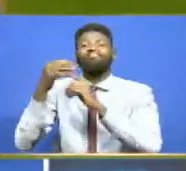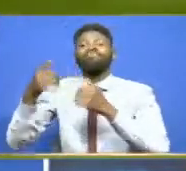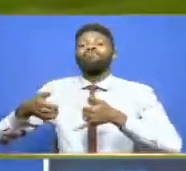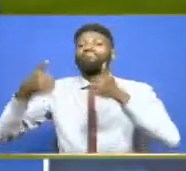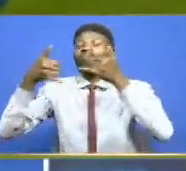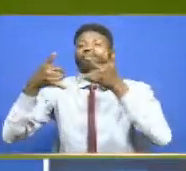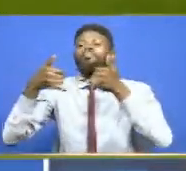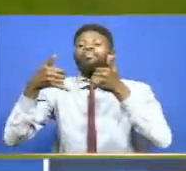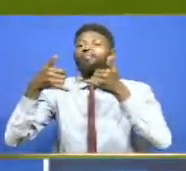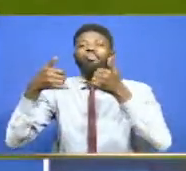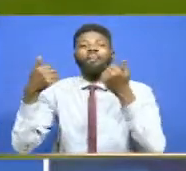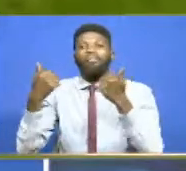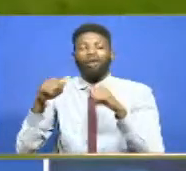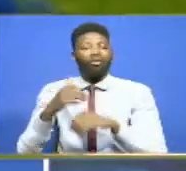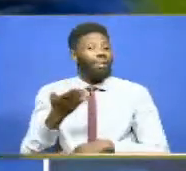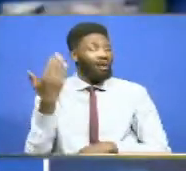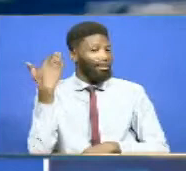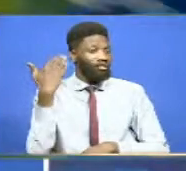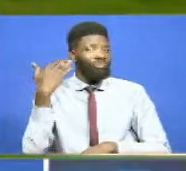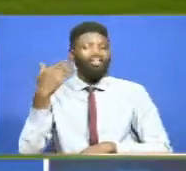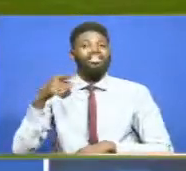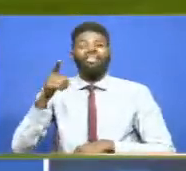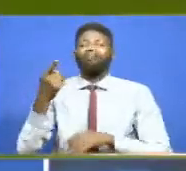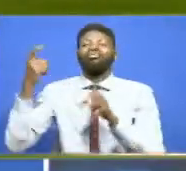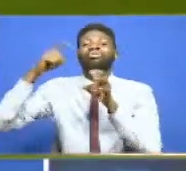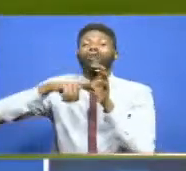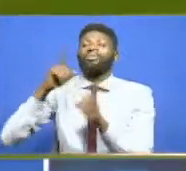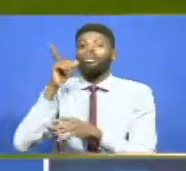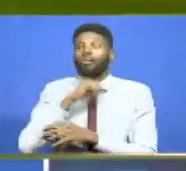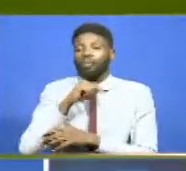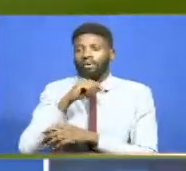mwisho Leicester kufuzu wa finali ilikuwa mwaka